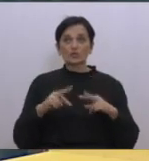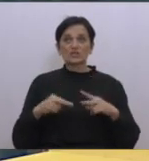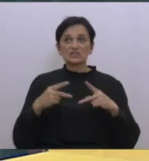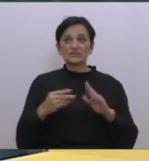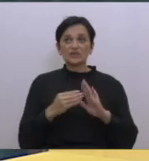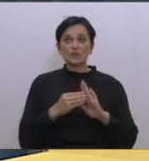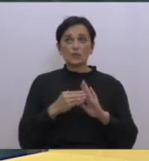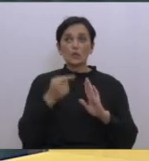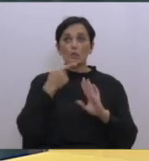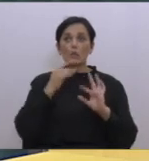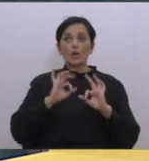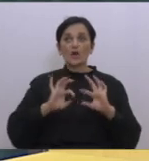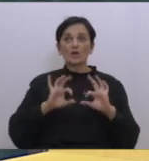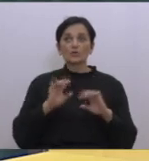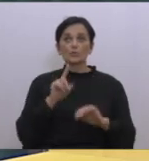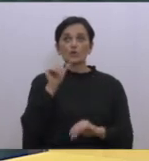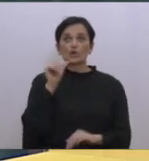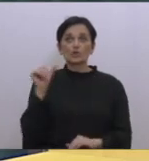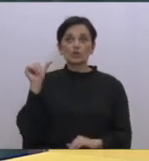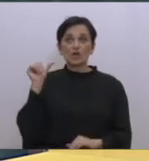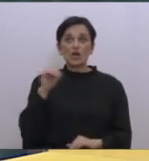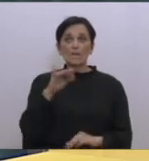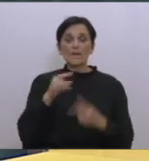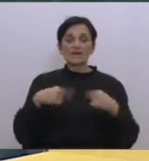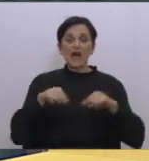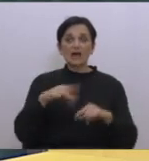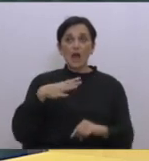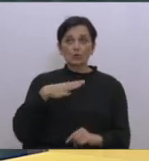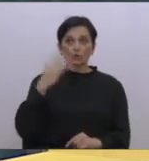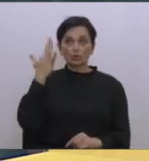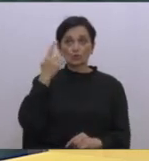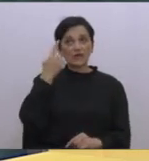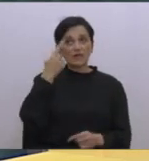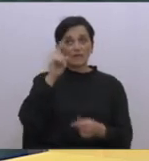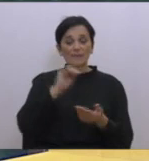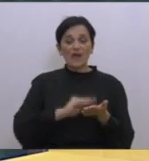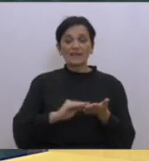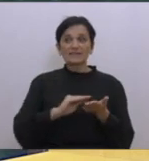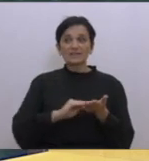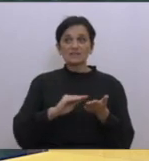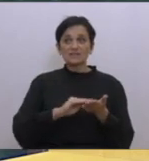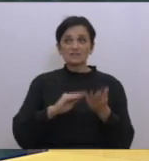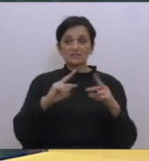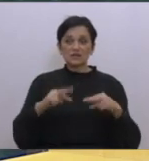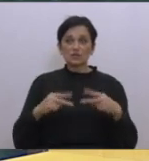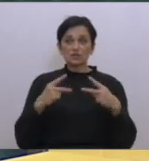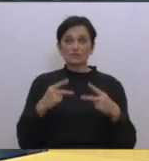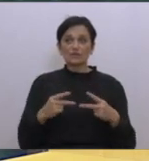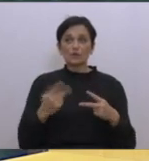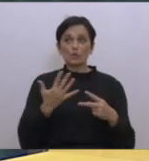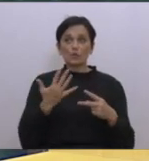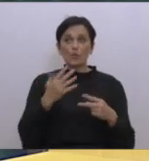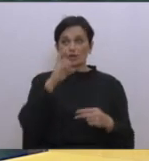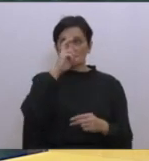ცვლილებებს მოგეხსენებათ, რომ შარშან ფრაქცია ქართულ მოოცნებამ დააინიცირა ცვლილებები, რომლითაც